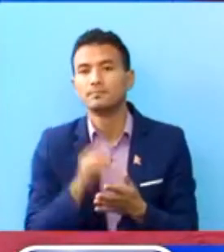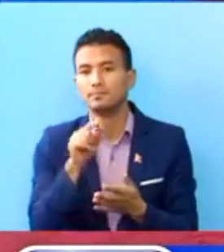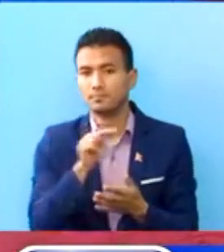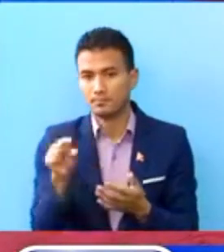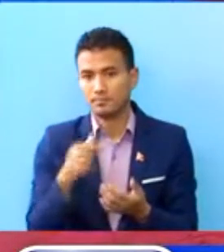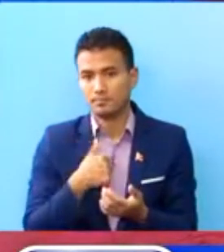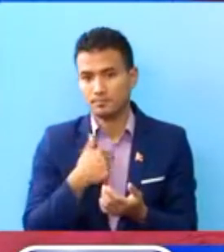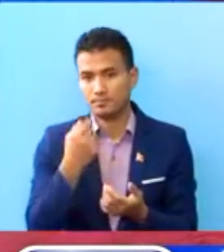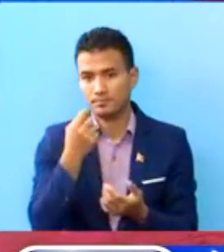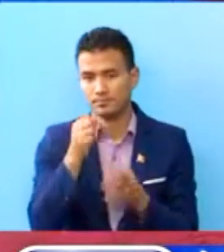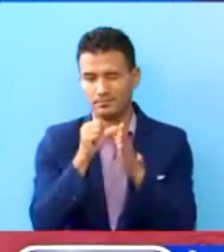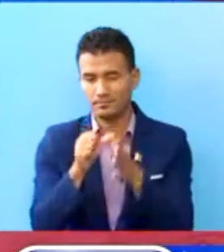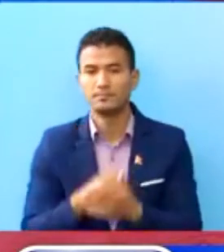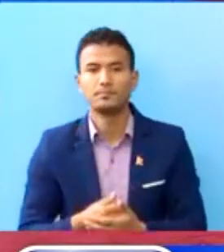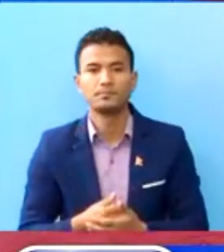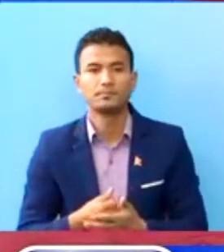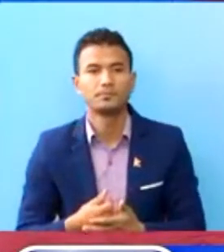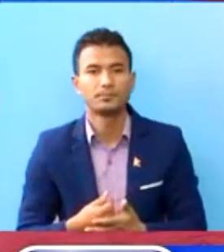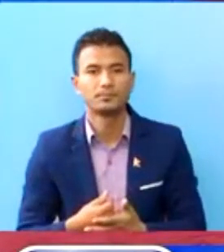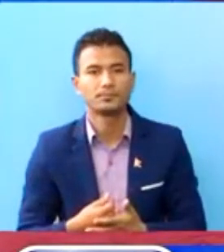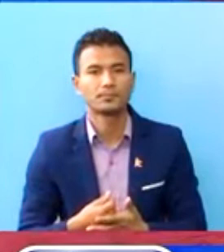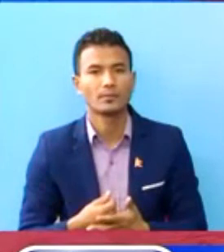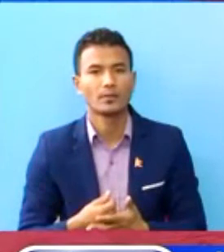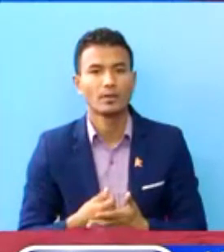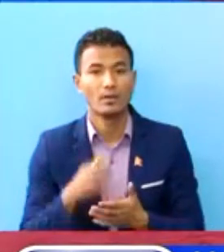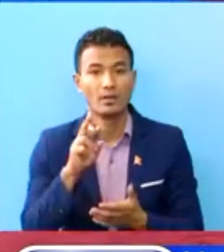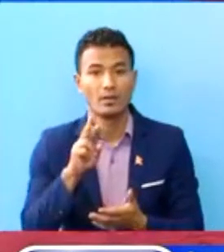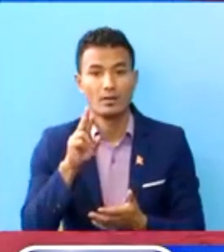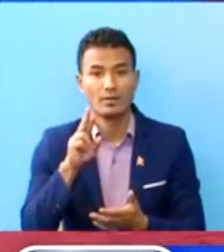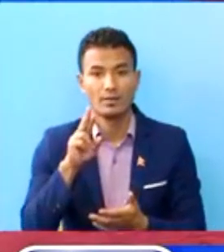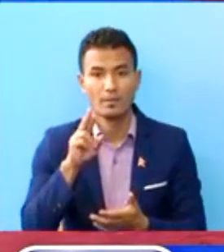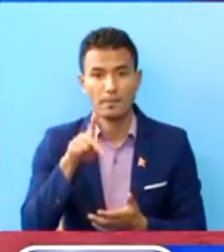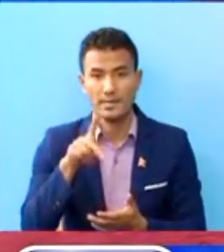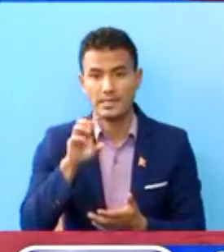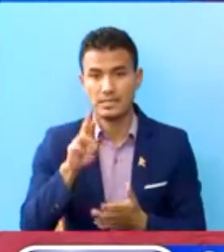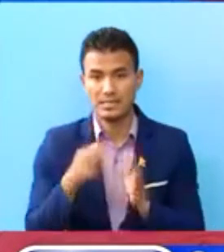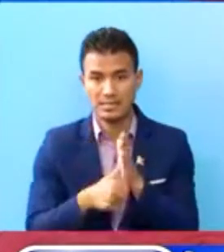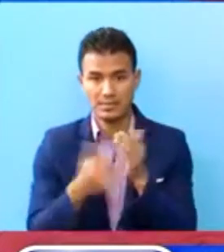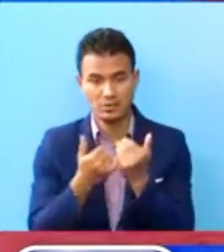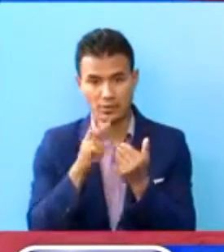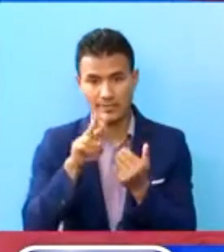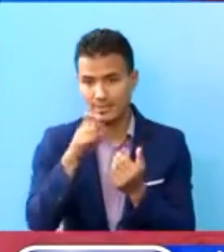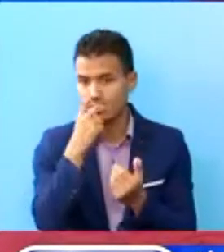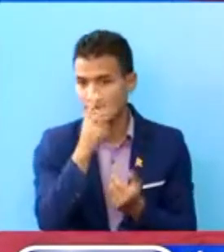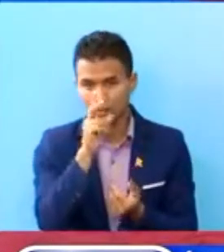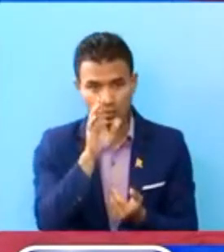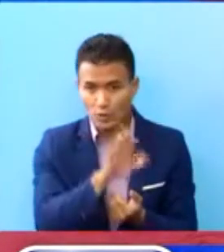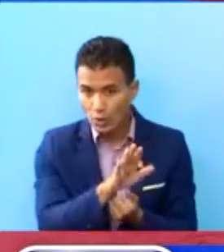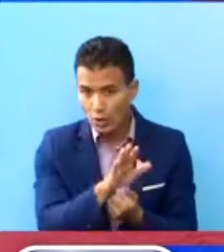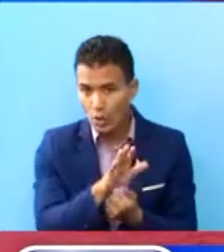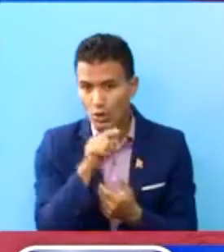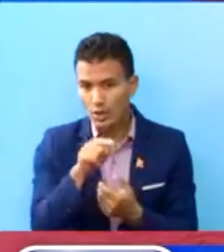म 2 लाइनमा प्रश्न पार्न चाहन्छु। जुन आरटिपिसिआर गरिन्छ यो यसले भाइरस हेर्ने हो, यसले